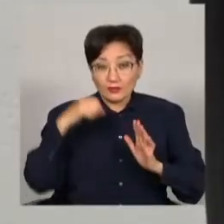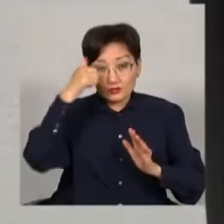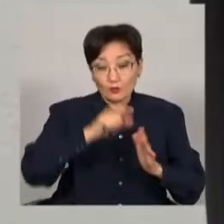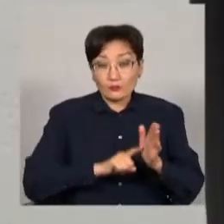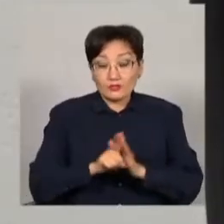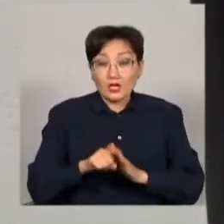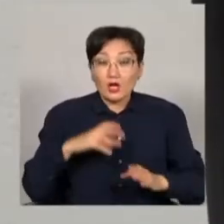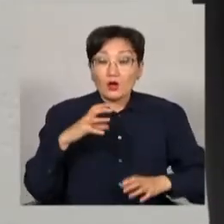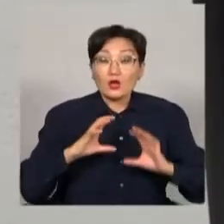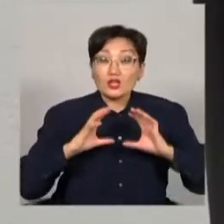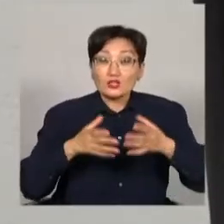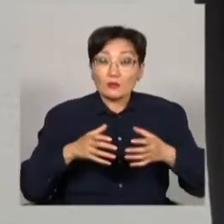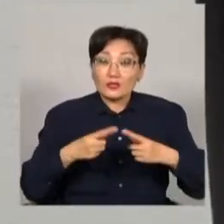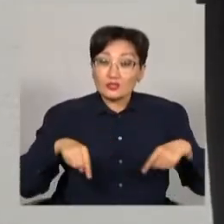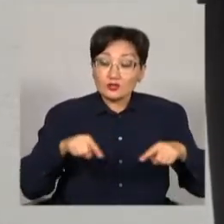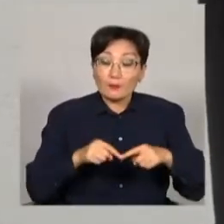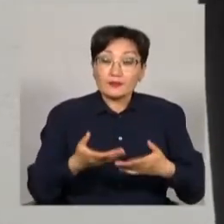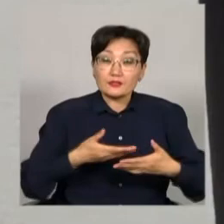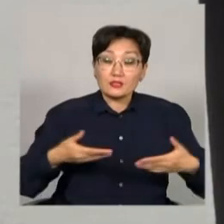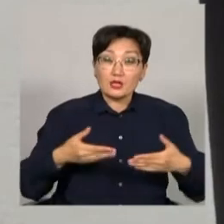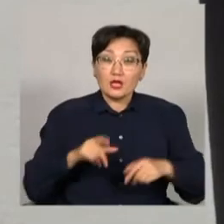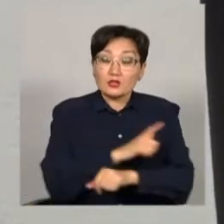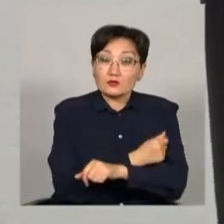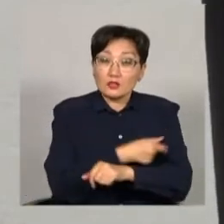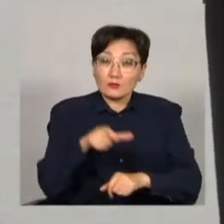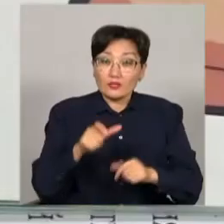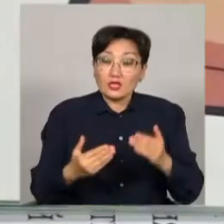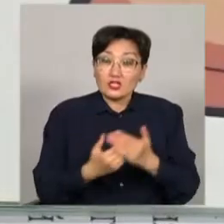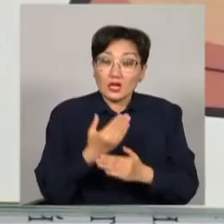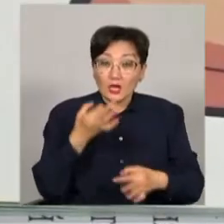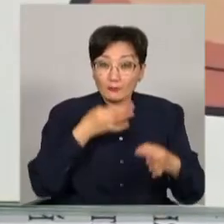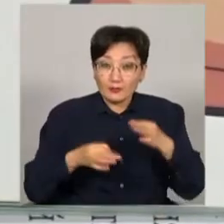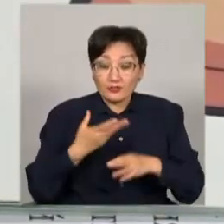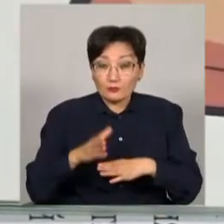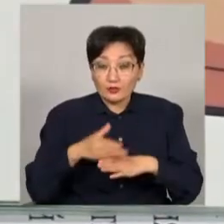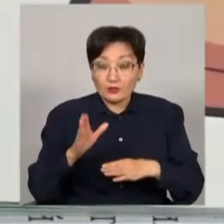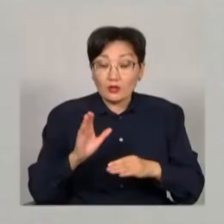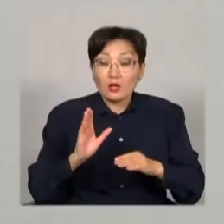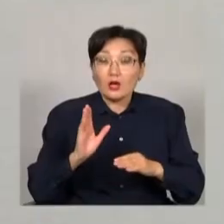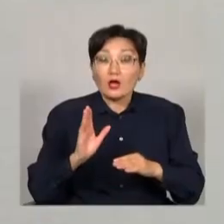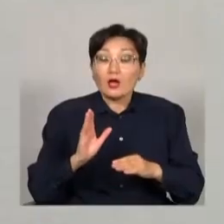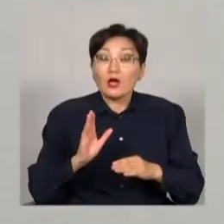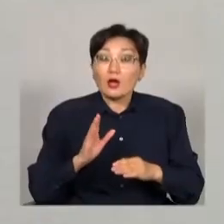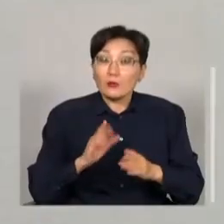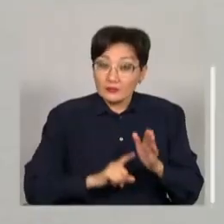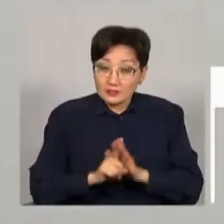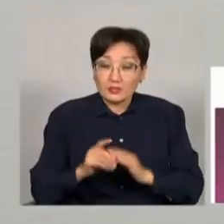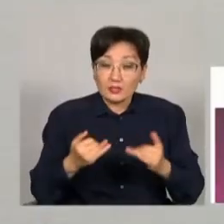бастап осы жаһандық қордан бізге дәрігерлер жаңа препараттар бөліне бастады. Олардың көмегі зор. Біз қазіргі